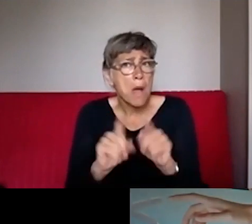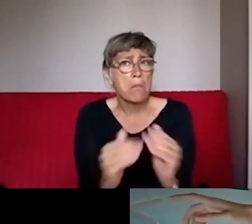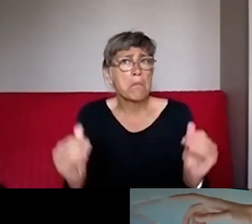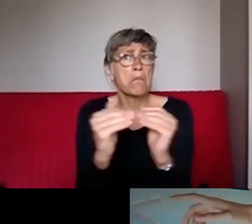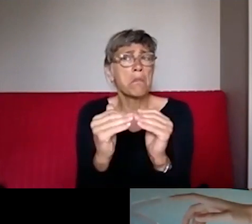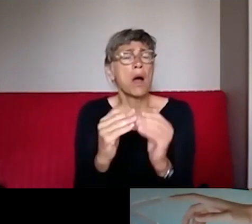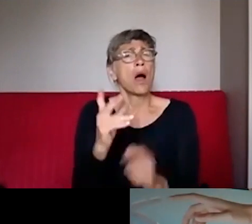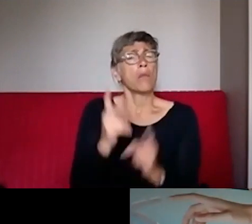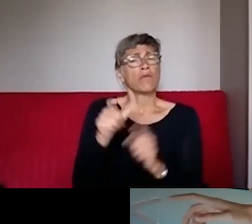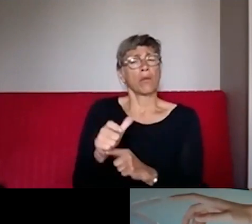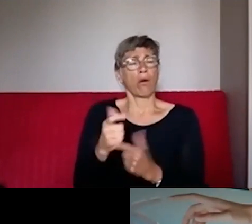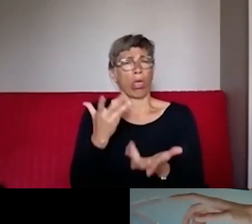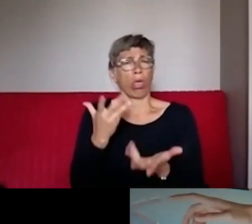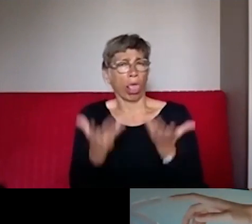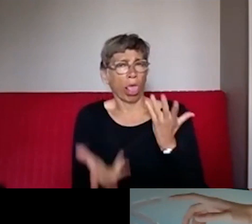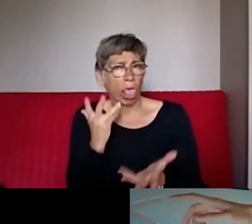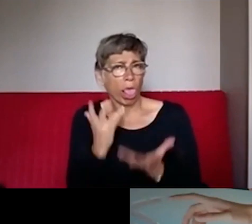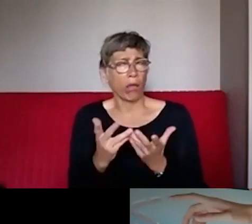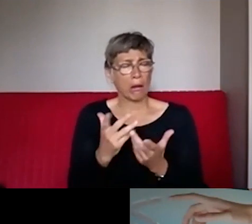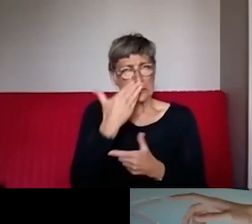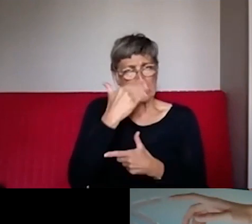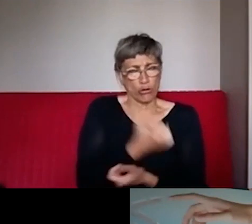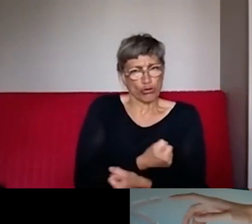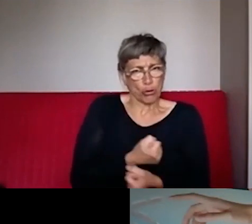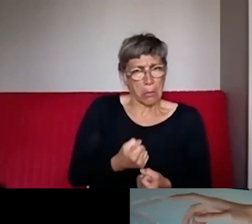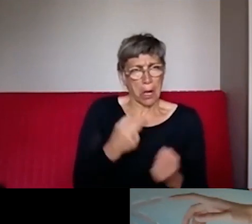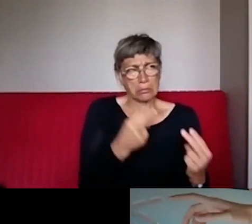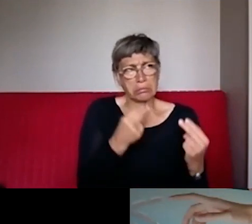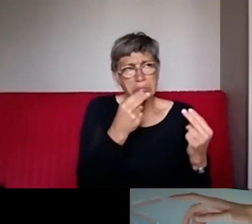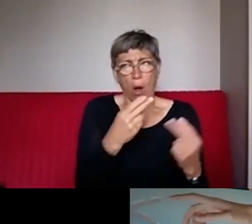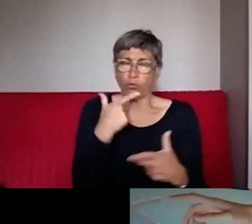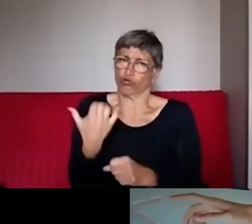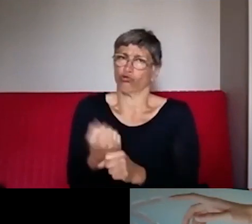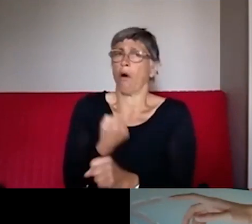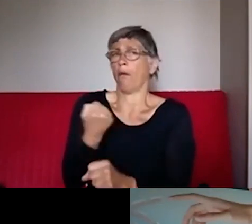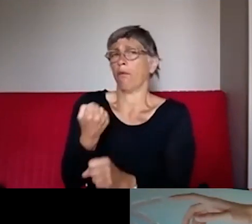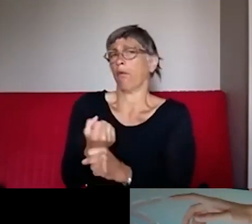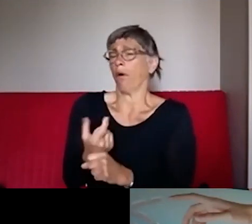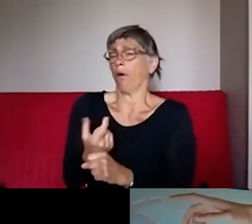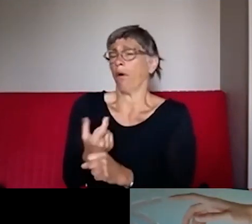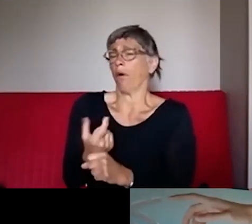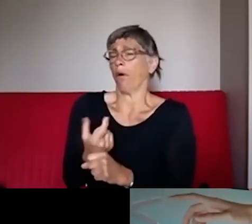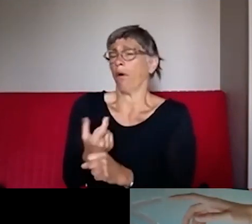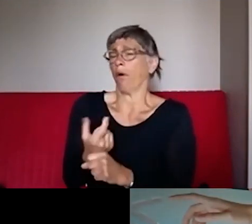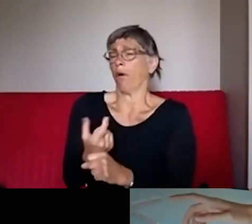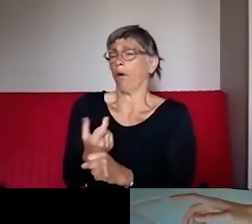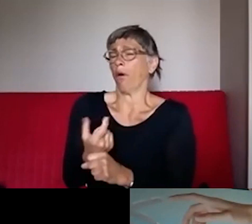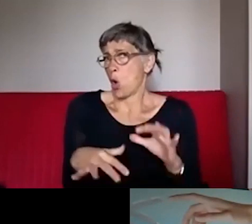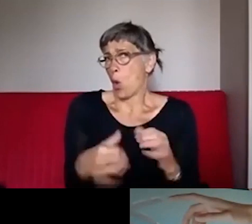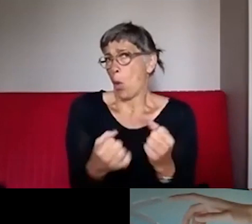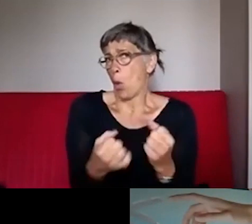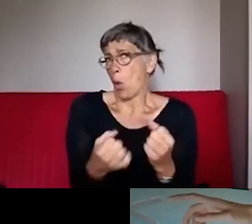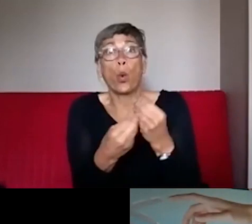on estime qu'on a, comme il y a un taux de chômage très important, lorsqu'on a un travail, on s'estime déjà heureux d'avoir un travail. On a peut-être peur de